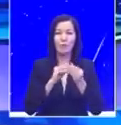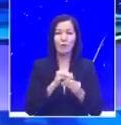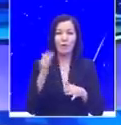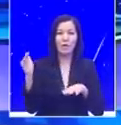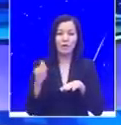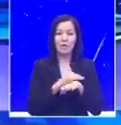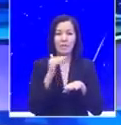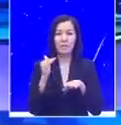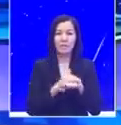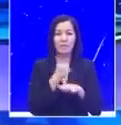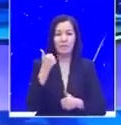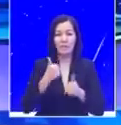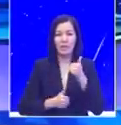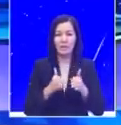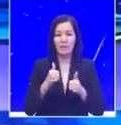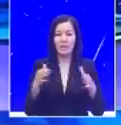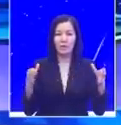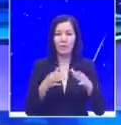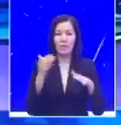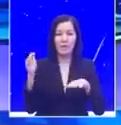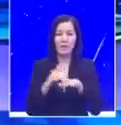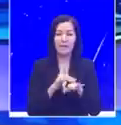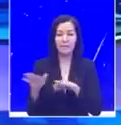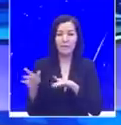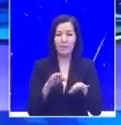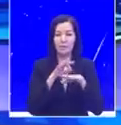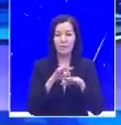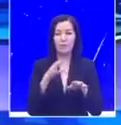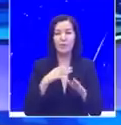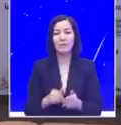және жақсылықта жарысайық тобы қайырымдылық шарасын өткізді.